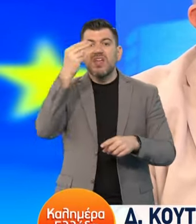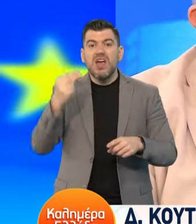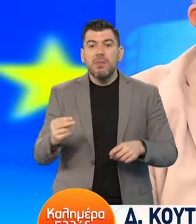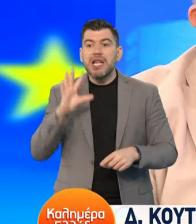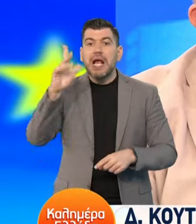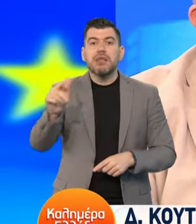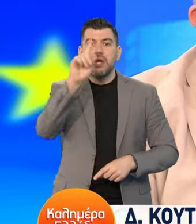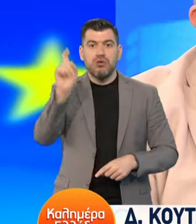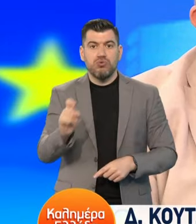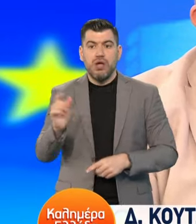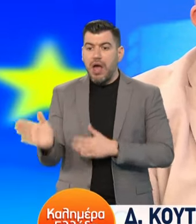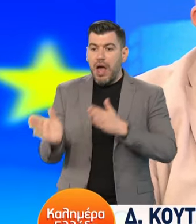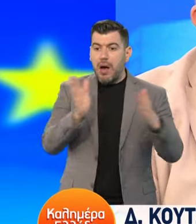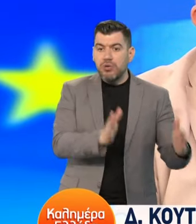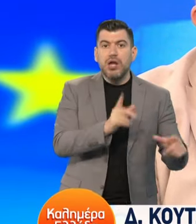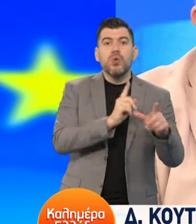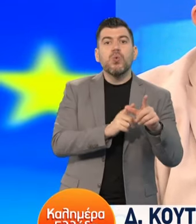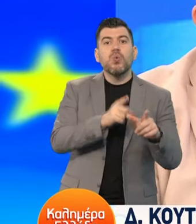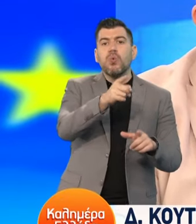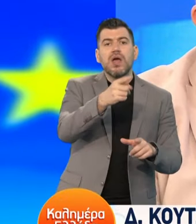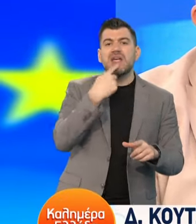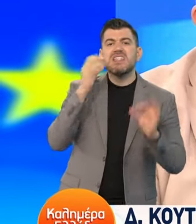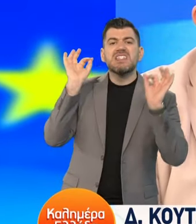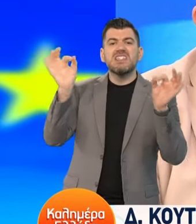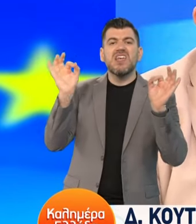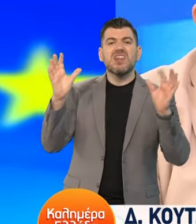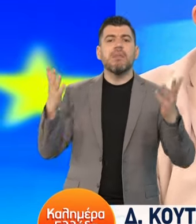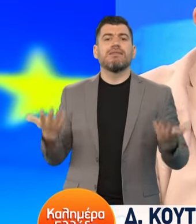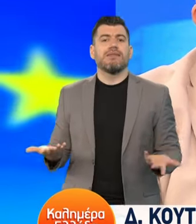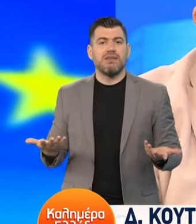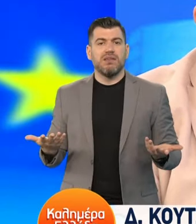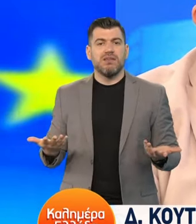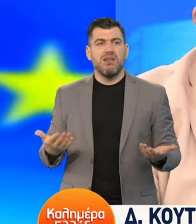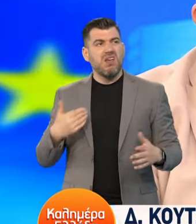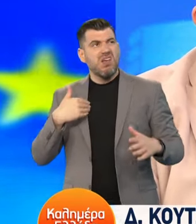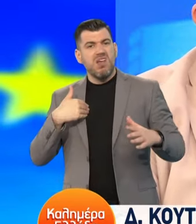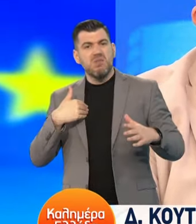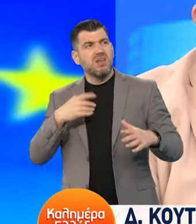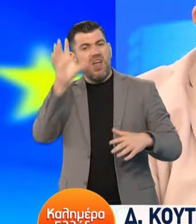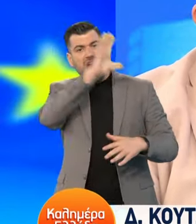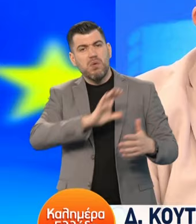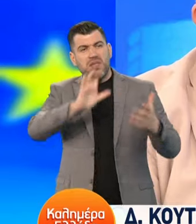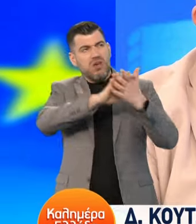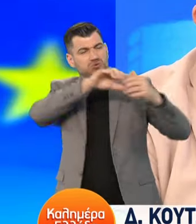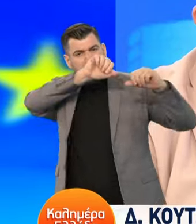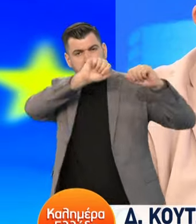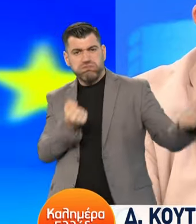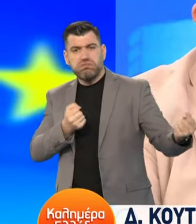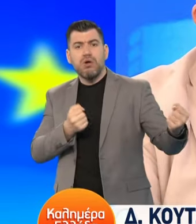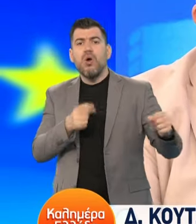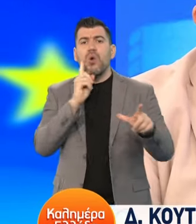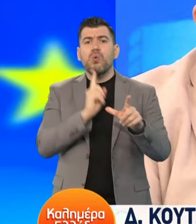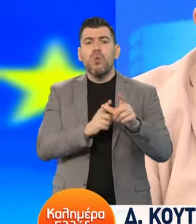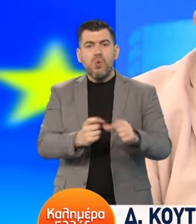Αντιθέτως εσείς, τα κεντρικά σας συνθήματα είναι σπάμε τα δεσμά της Ευρωπαϊκής Ένωσης. Με ΚΚΕ πολύ πιο δυνατό